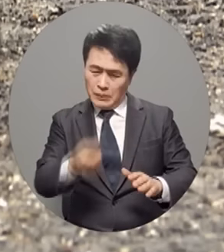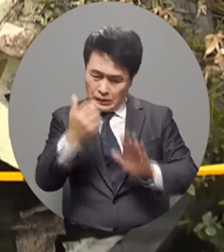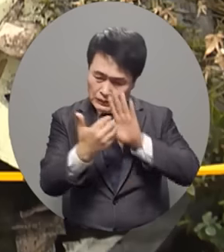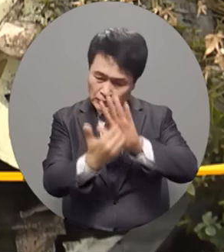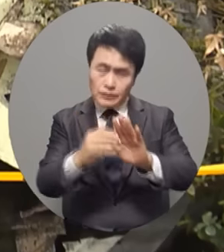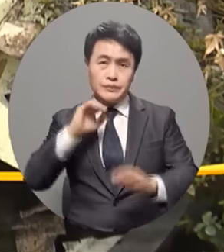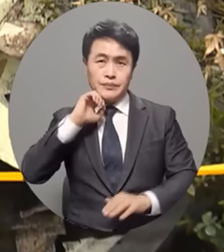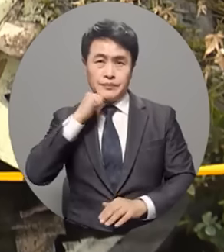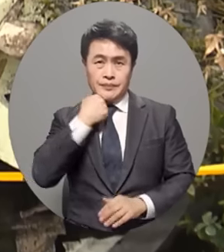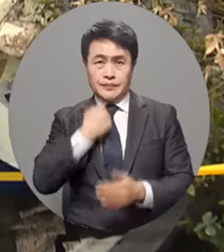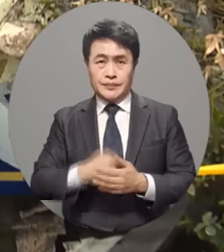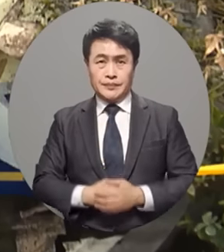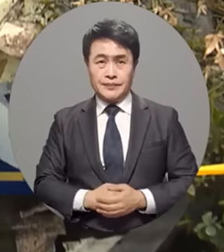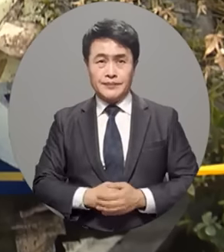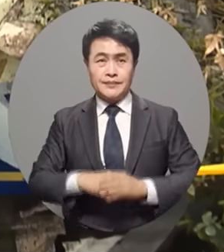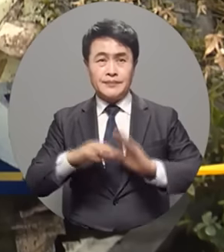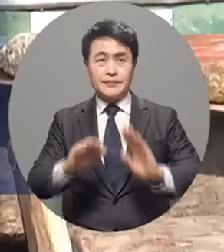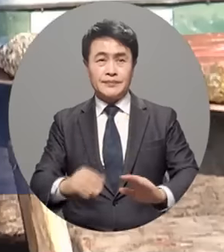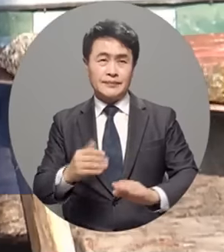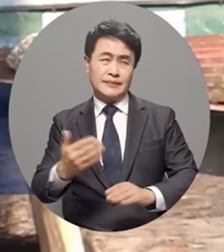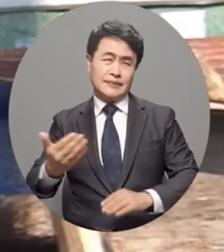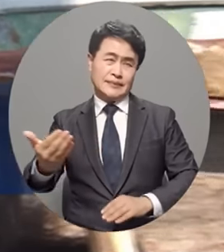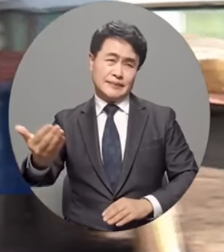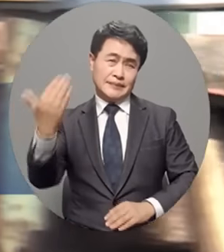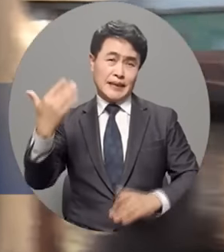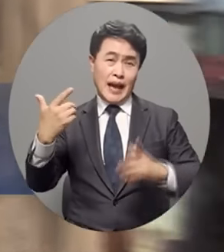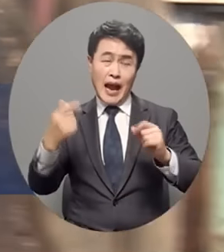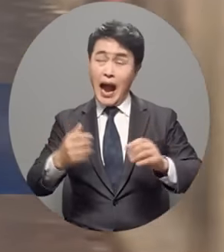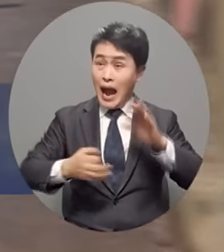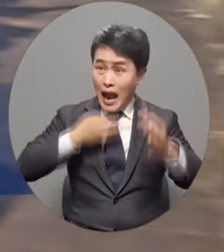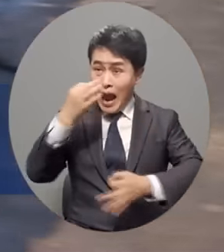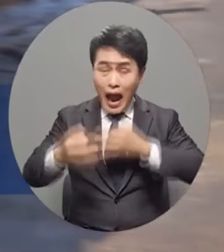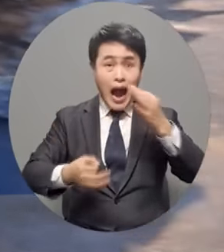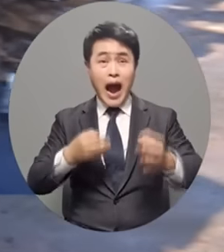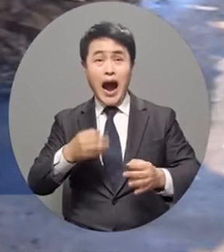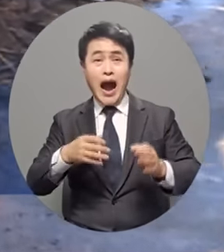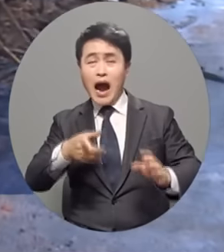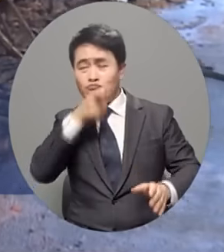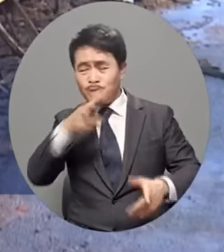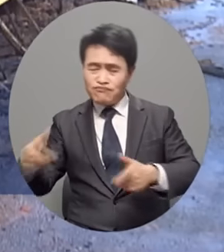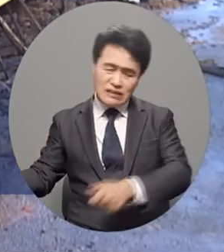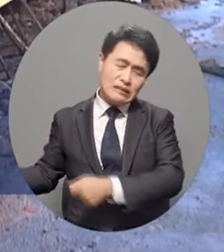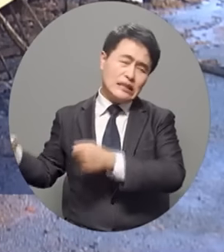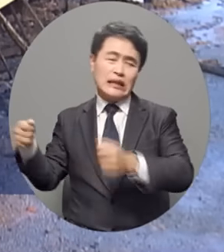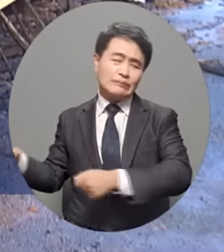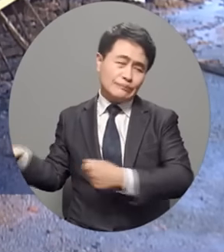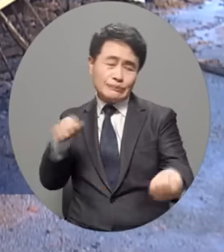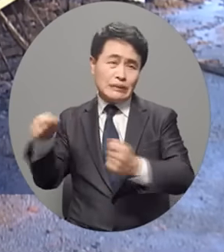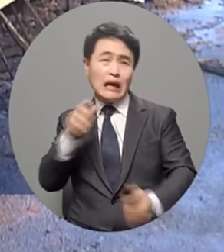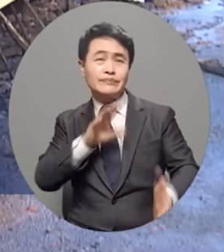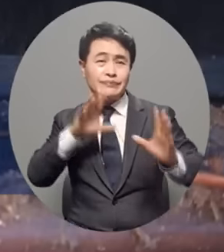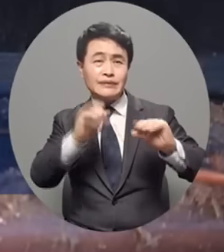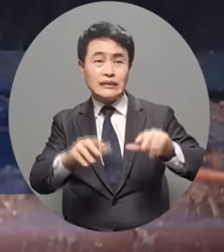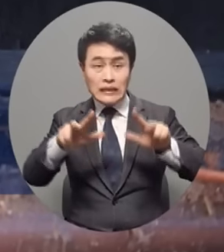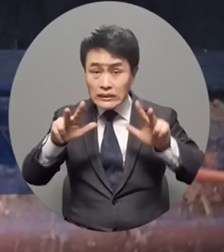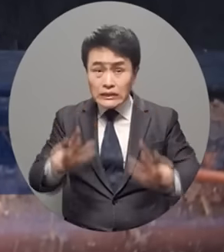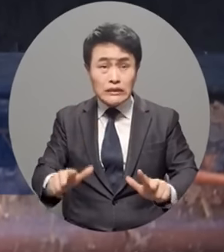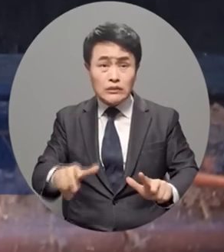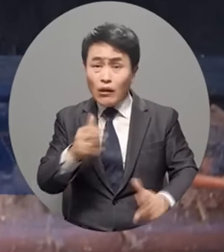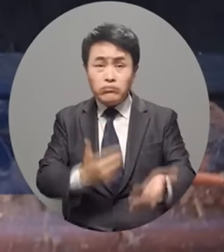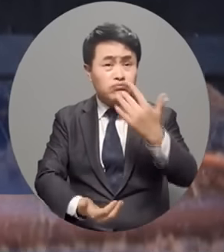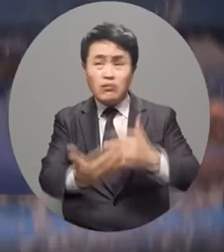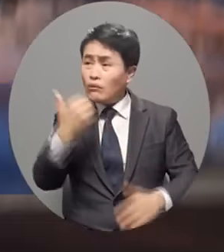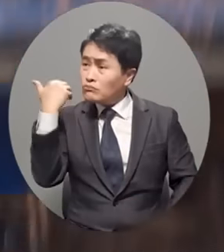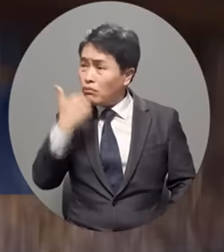어렵습니다. 옛날 같으면은 막 소리 지르고 막다물막 부어가지고 막다 끄고 그랬는데 지금 불 나도 누가